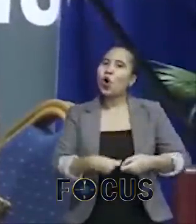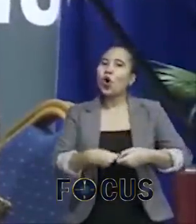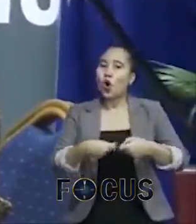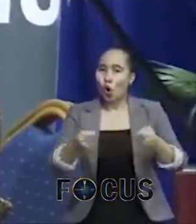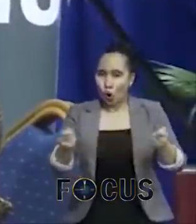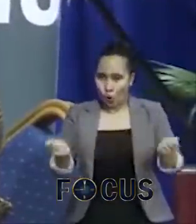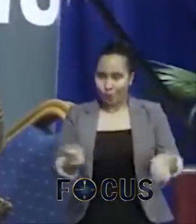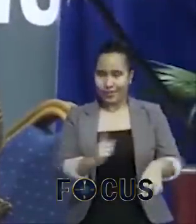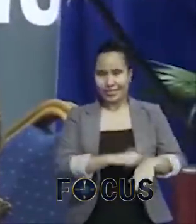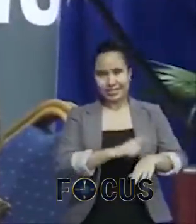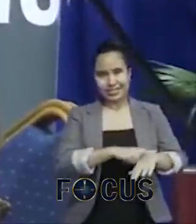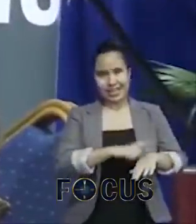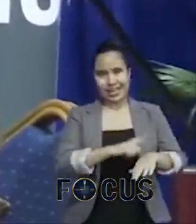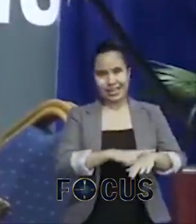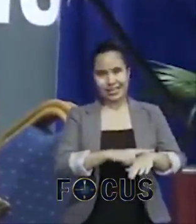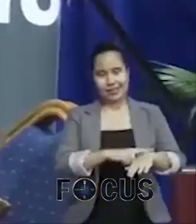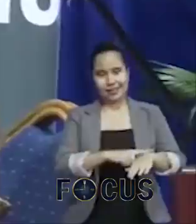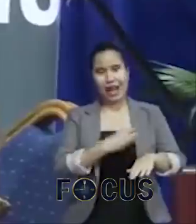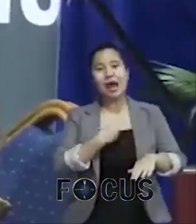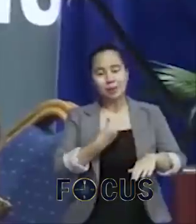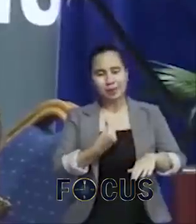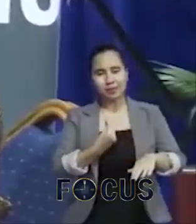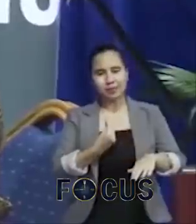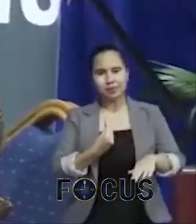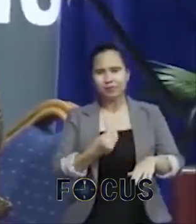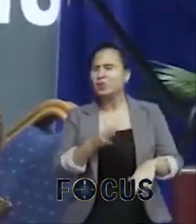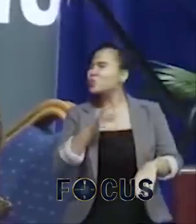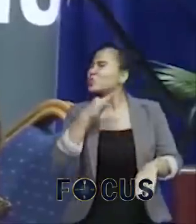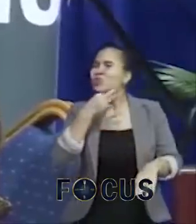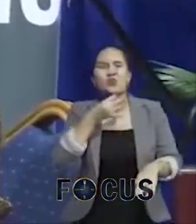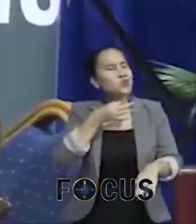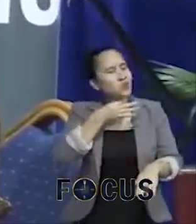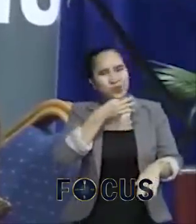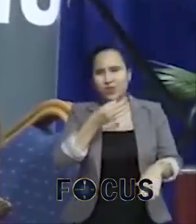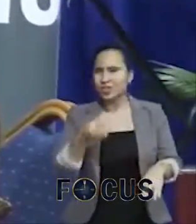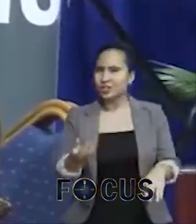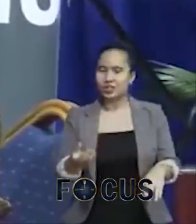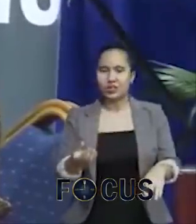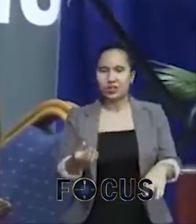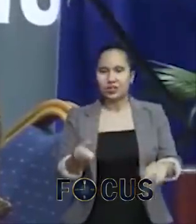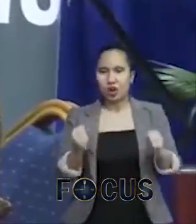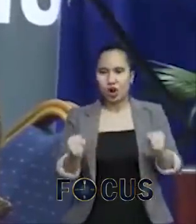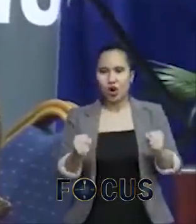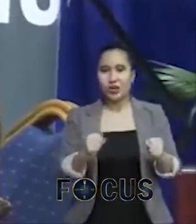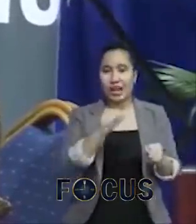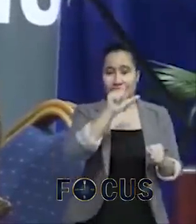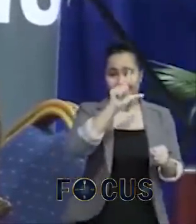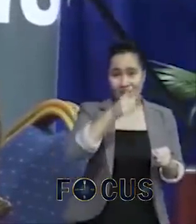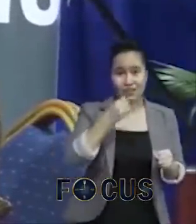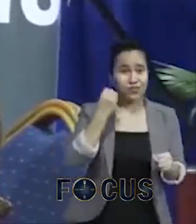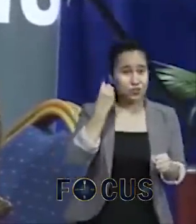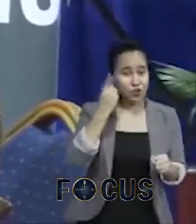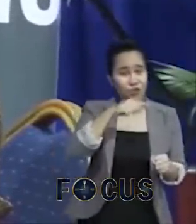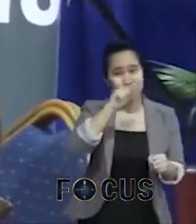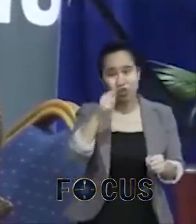openingstijden aanhouden. Dus u hoeft zich niet te houden aan de 7-2 en dergelijke